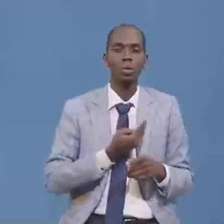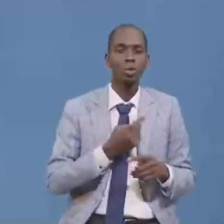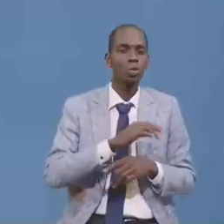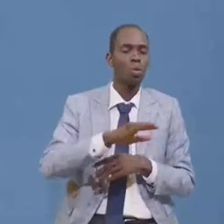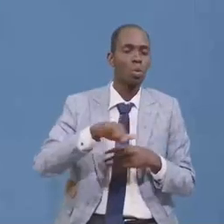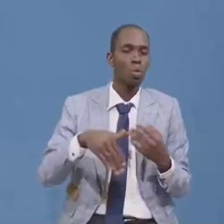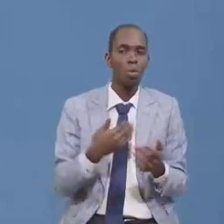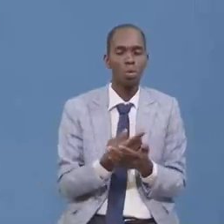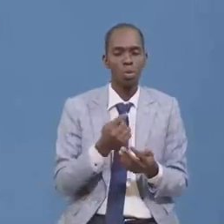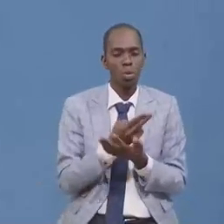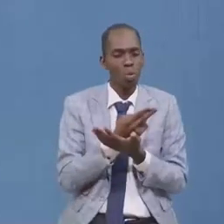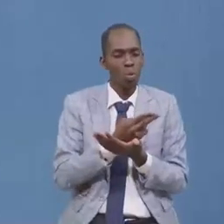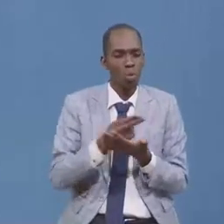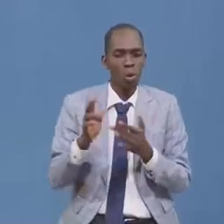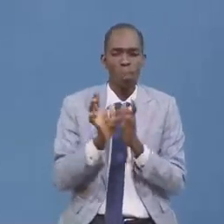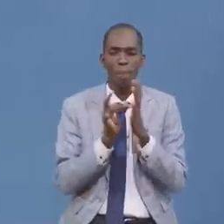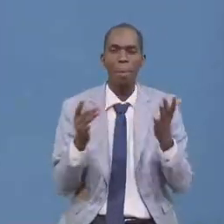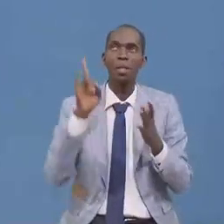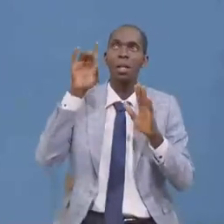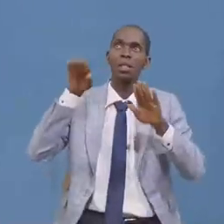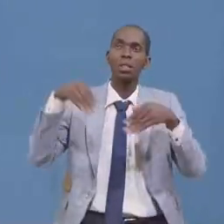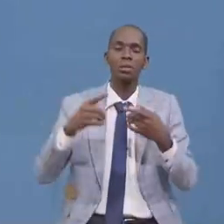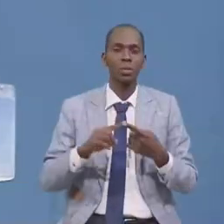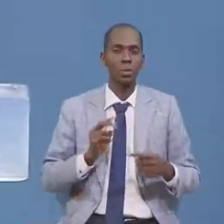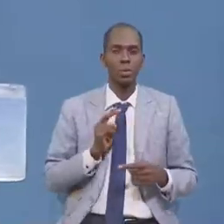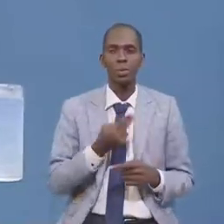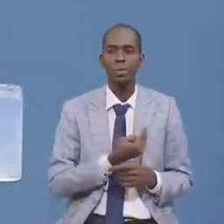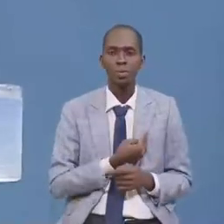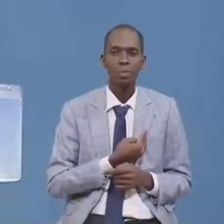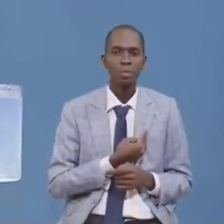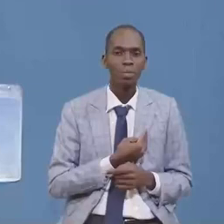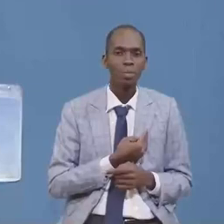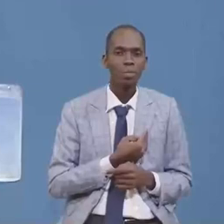Toute la Bible et la Sainte Bible qu'il nous a données.